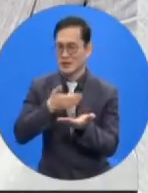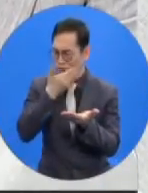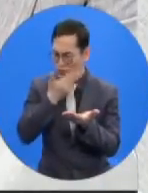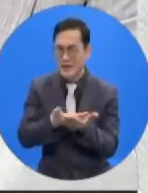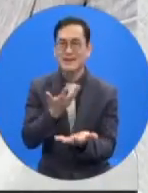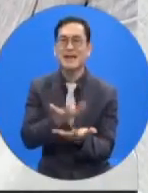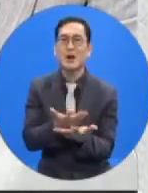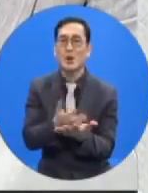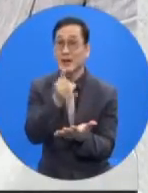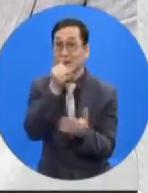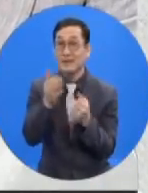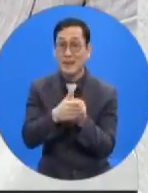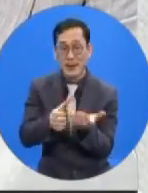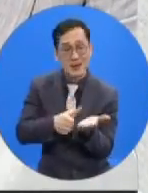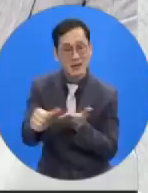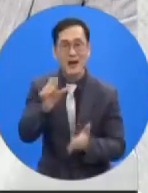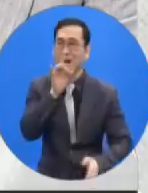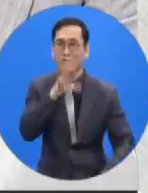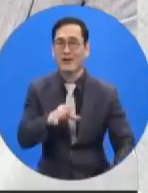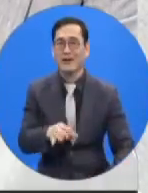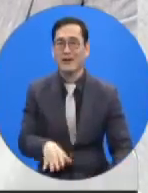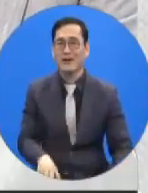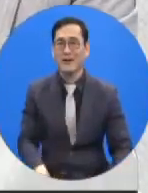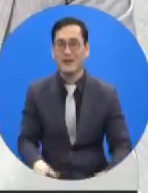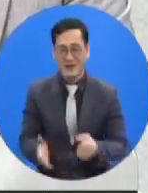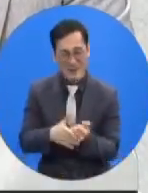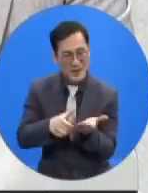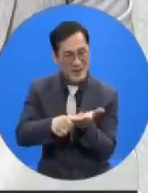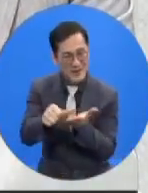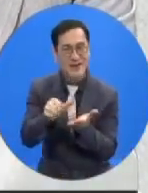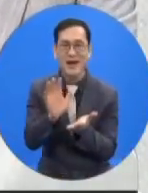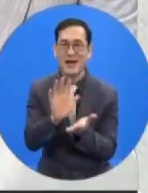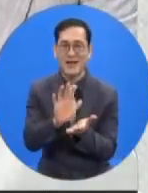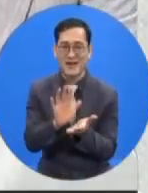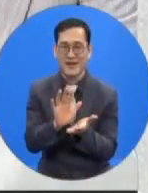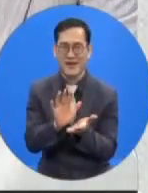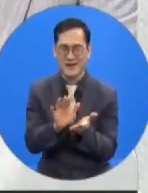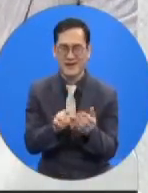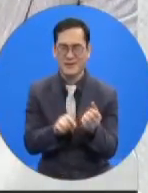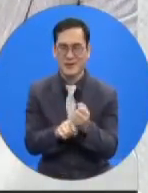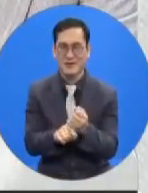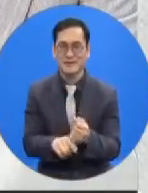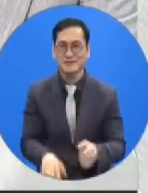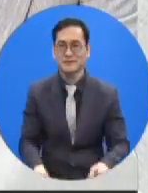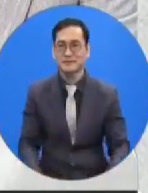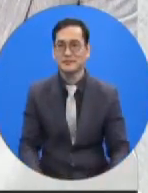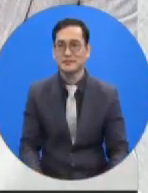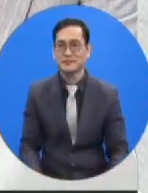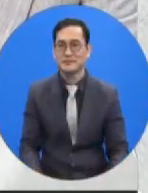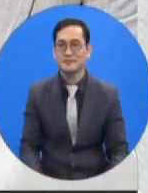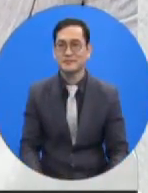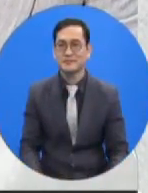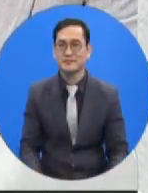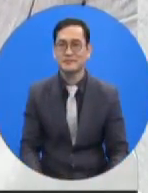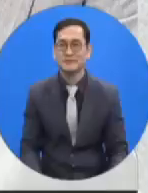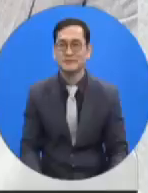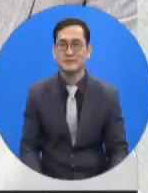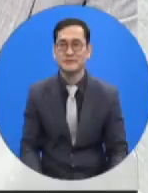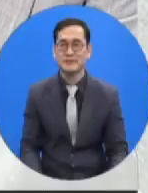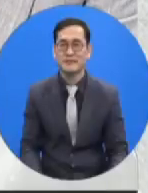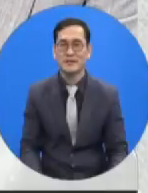때문에 없애면은 안 되는 그런 상황이 있었을 것이다 라는 생각도 들어요. 예. 그리고 기본적으로